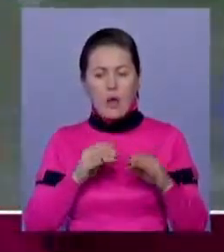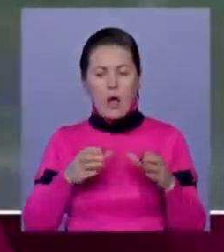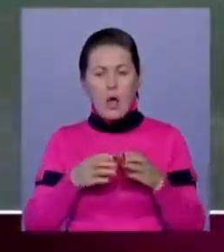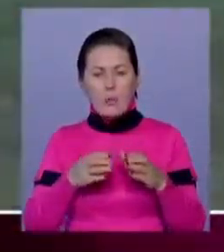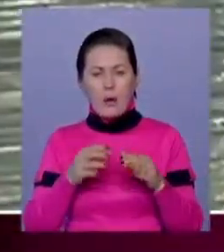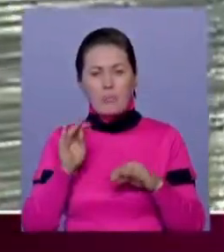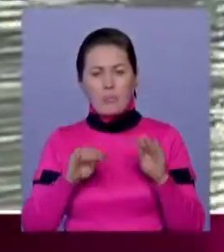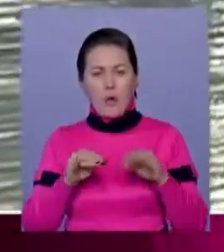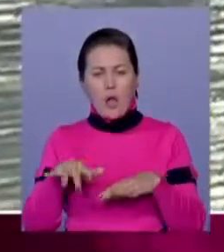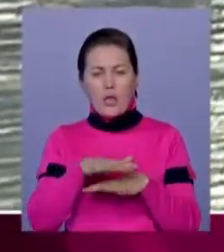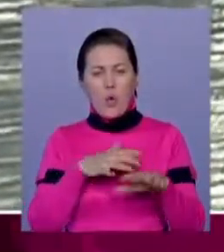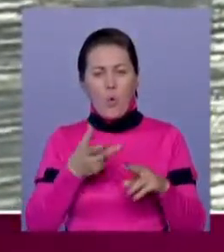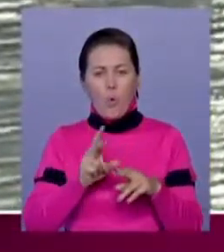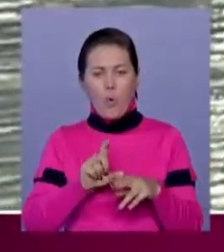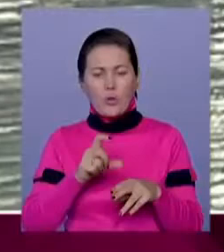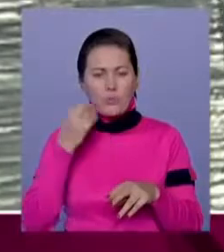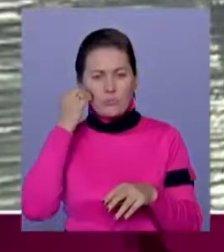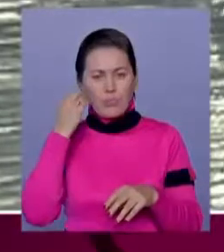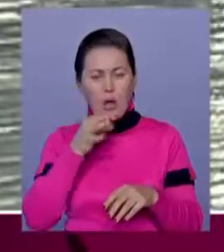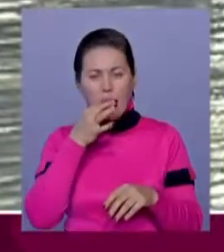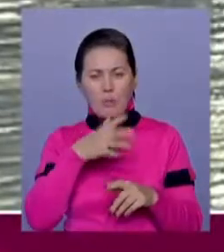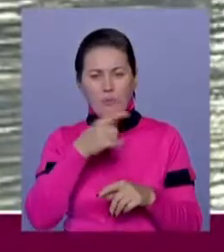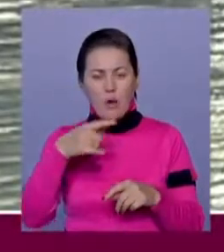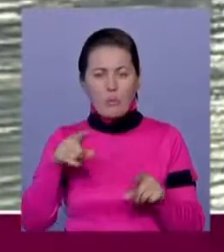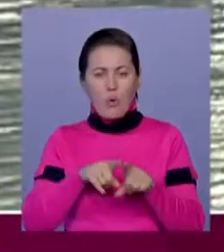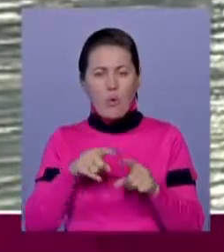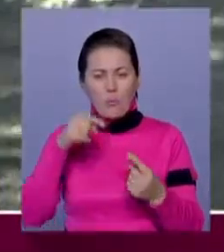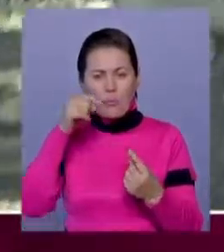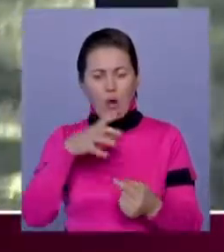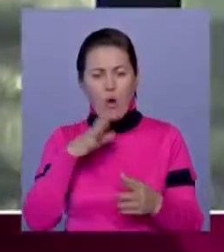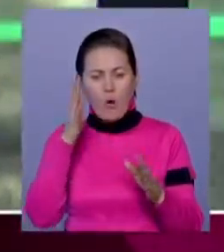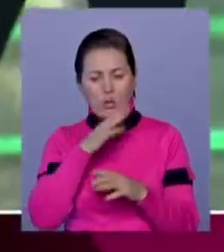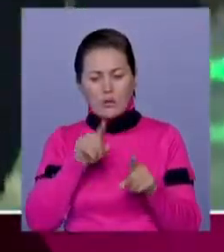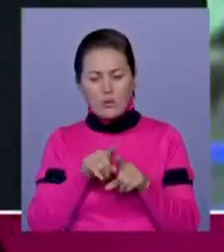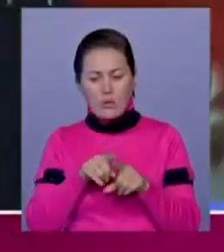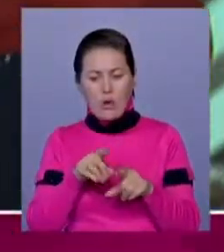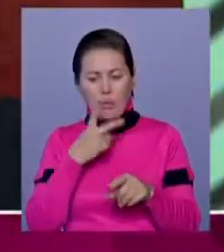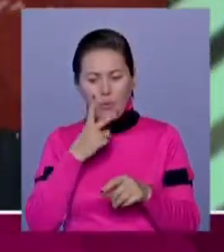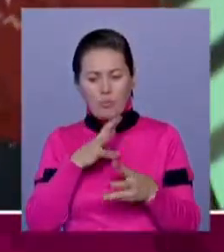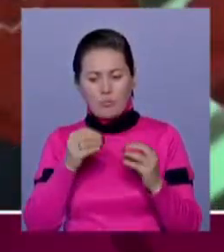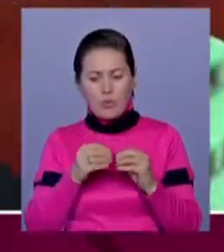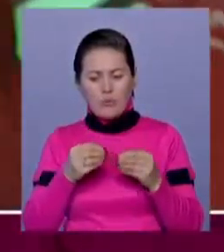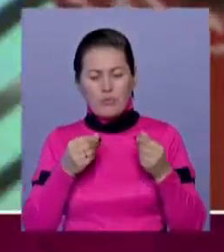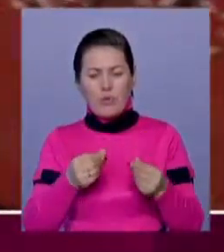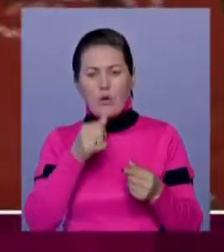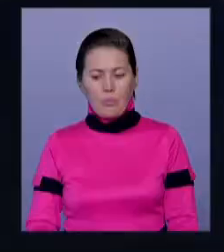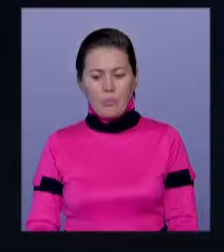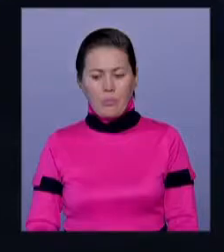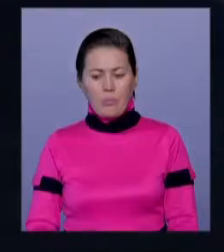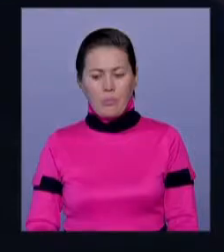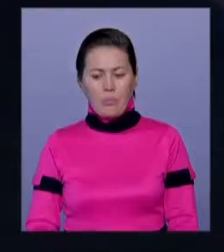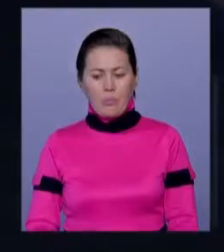компания алаңының өте сапалы екенін айтады. Заманауи үлгіде жасалғандықтан ауа райының күрт құбылуында еш әсерін